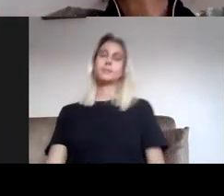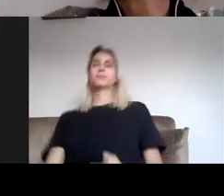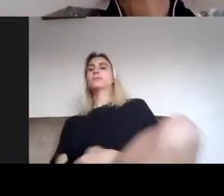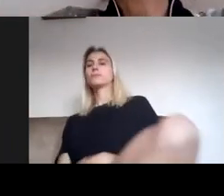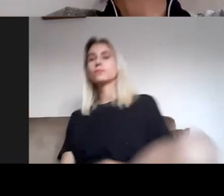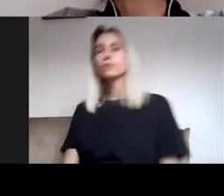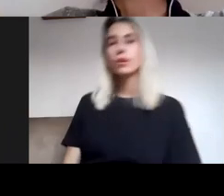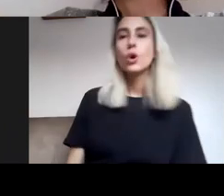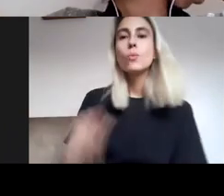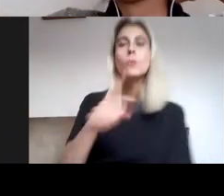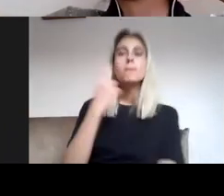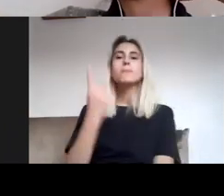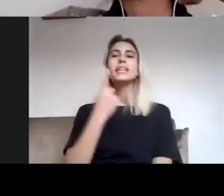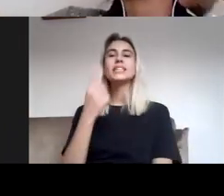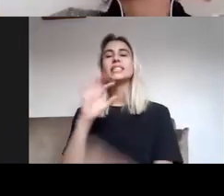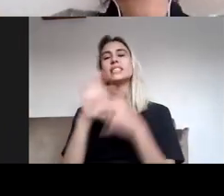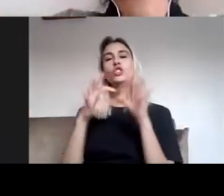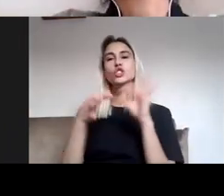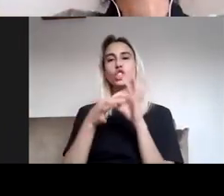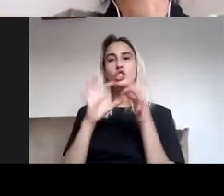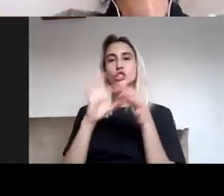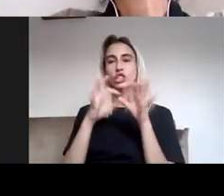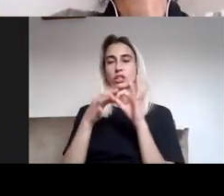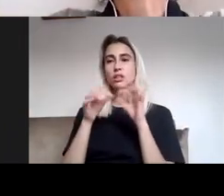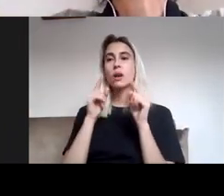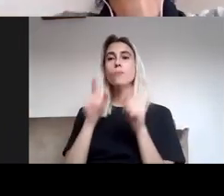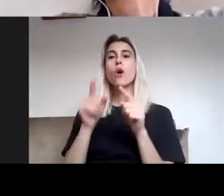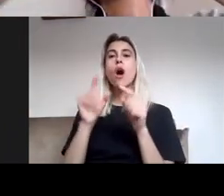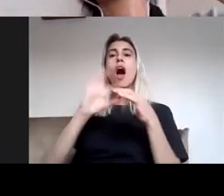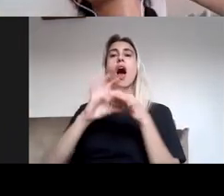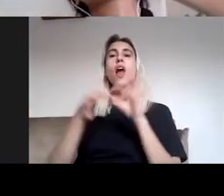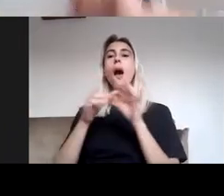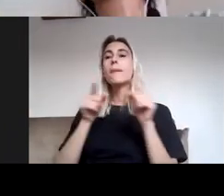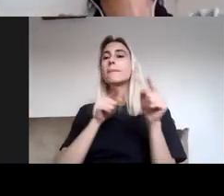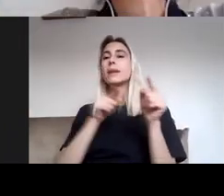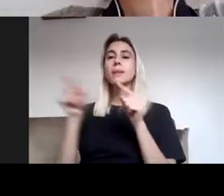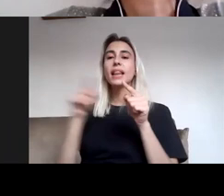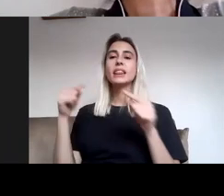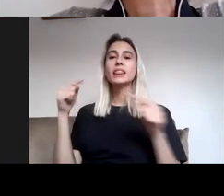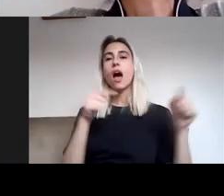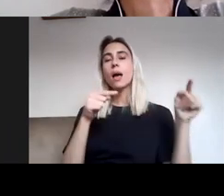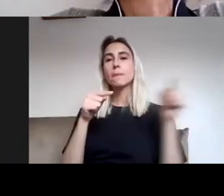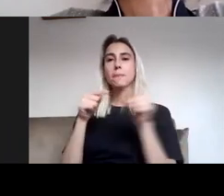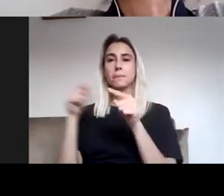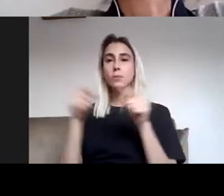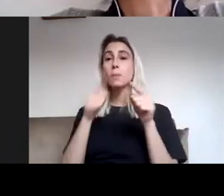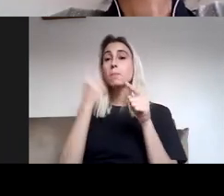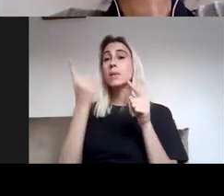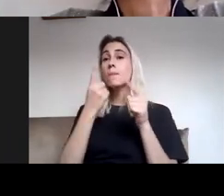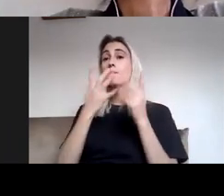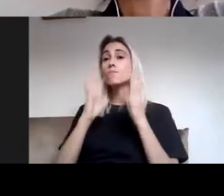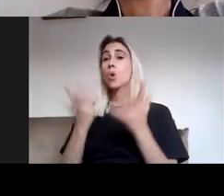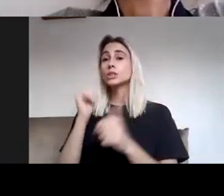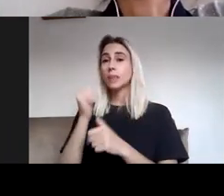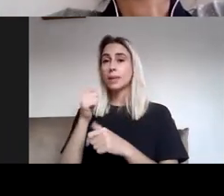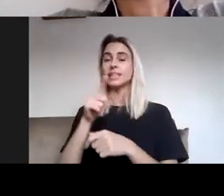zincir. Bu zincirde hiçbir yani halkalar birbirini takip ediyor ve halkaların biri bozulduğu anda maalesef